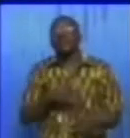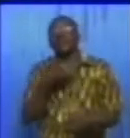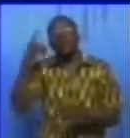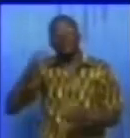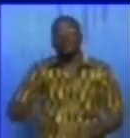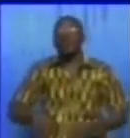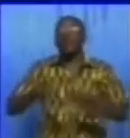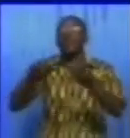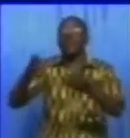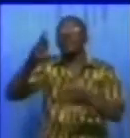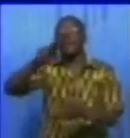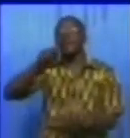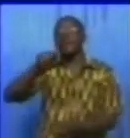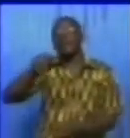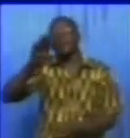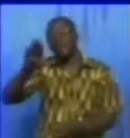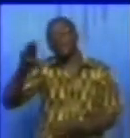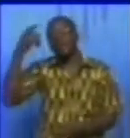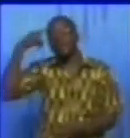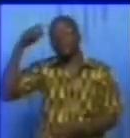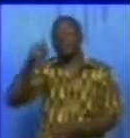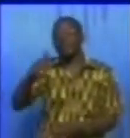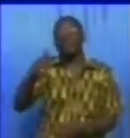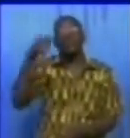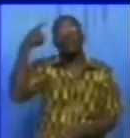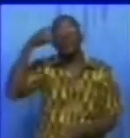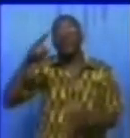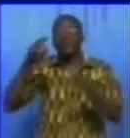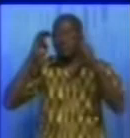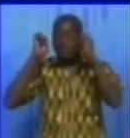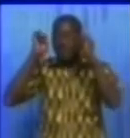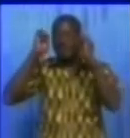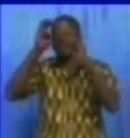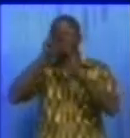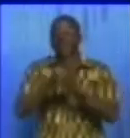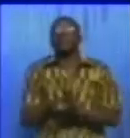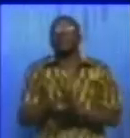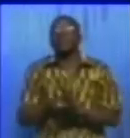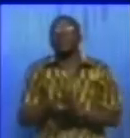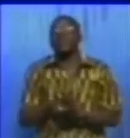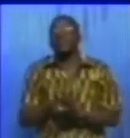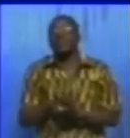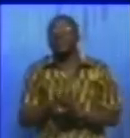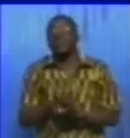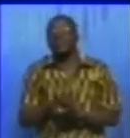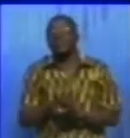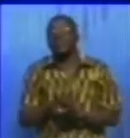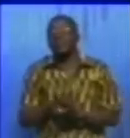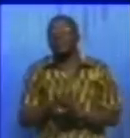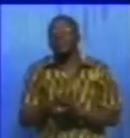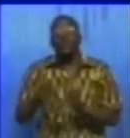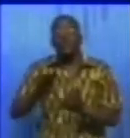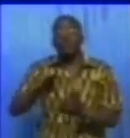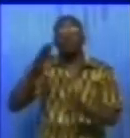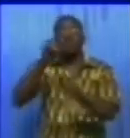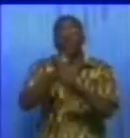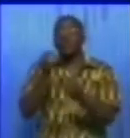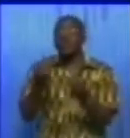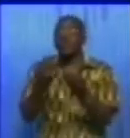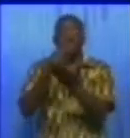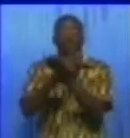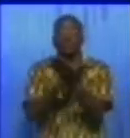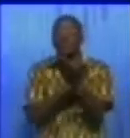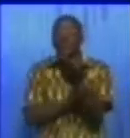offre la RTB. Pour eux, c'est tout un enseignement. On tire vraiment beaucoup de leçons quand, par